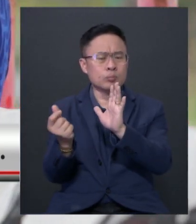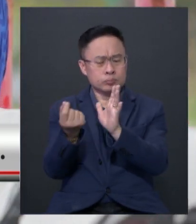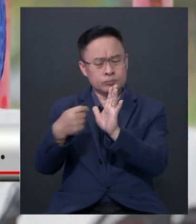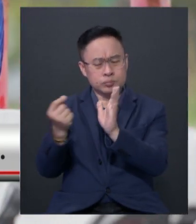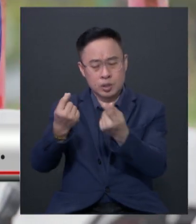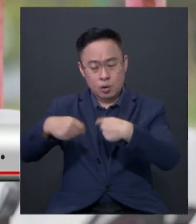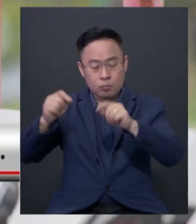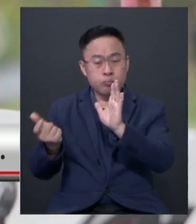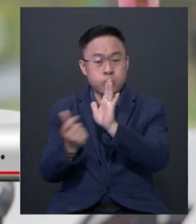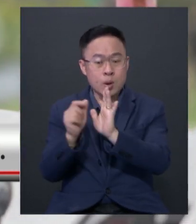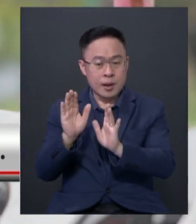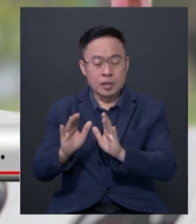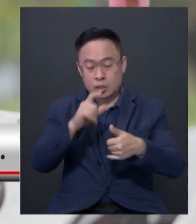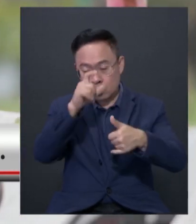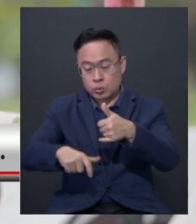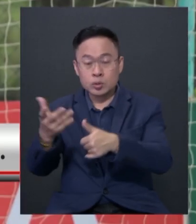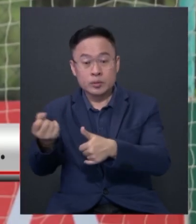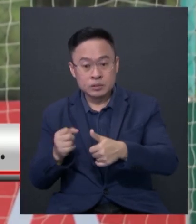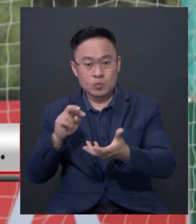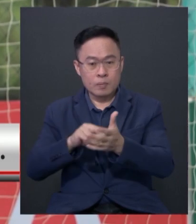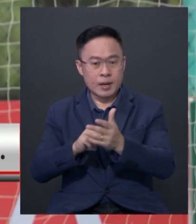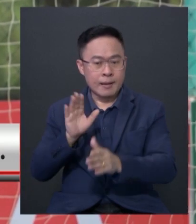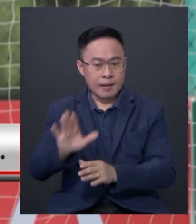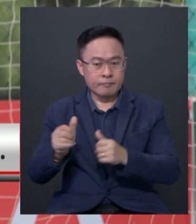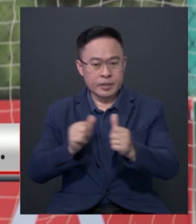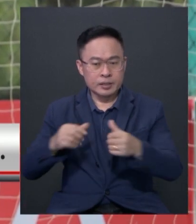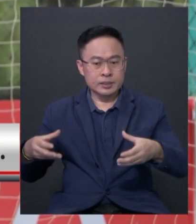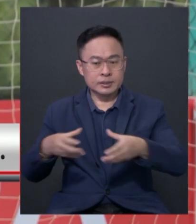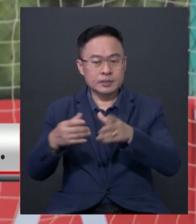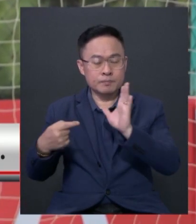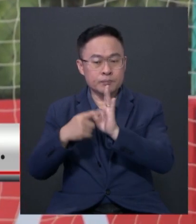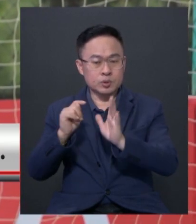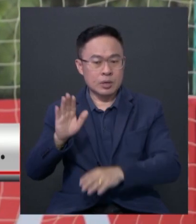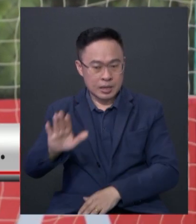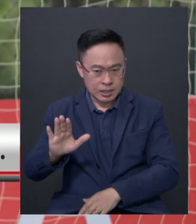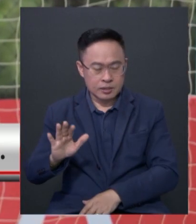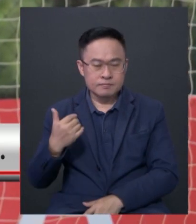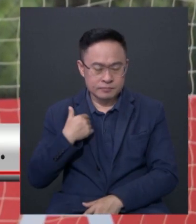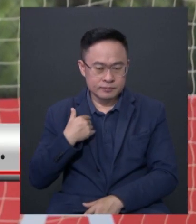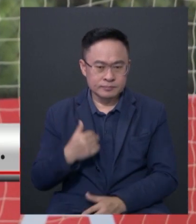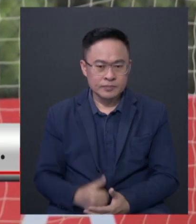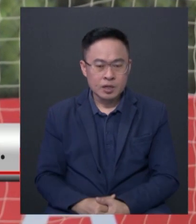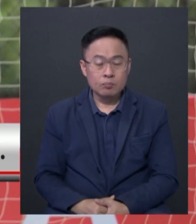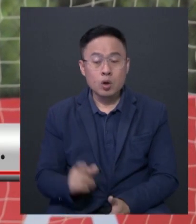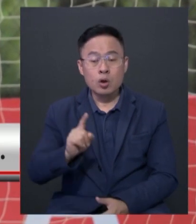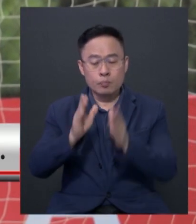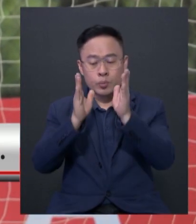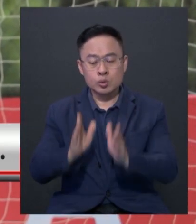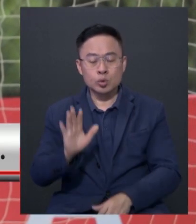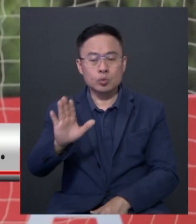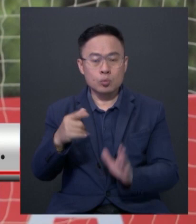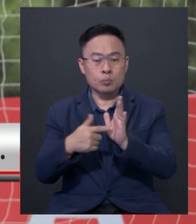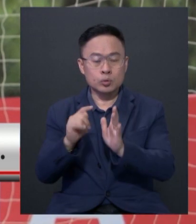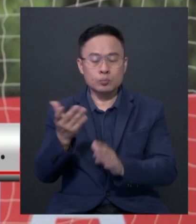รัฐปองสุวรรณแนวรับตัวเก่งนะคะส่วนเซ็นเตอร์แบ็กตัวเก่งอย่างอาริสซาริโฟวิชเนี่ยต้องร